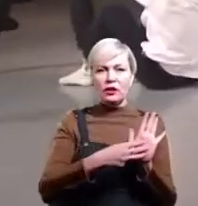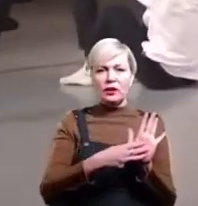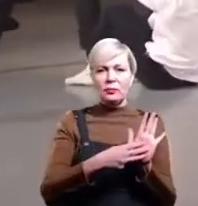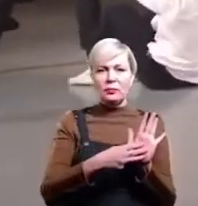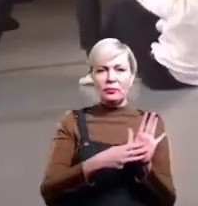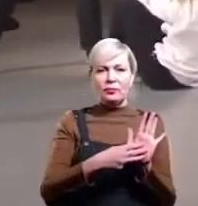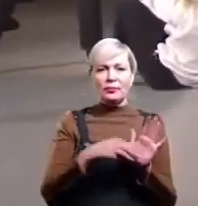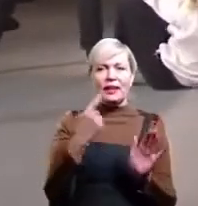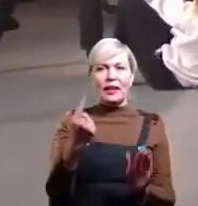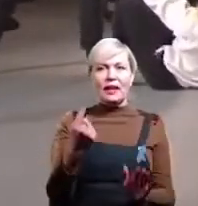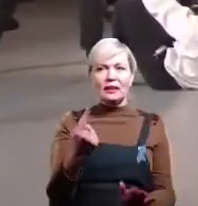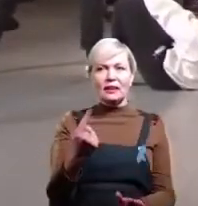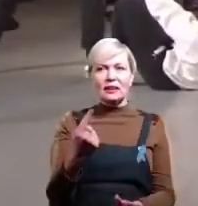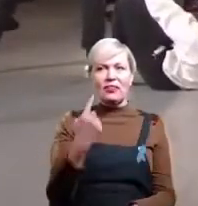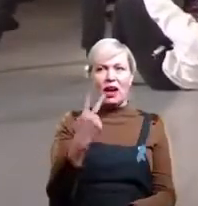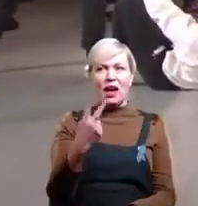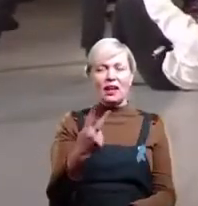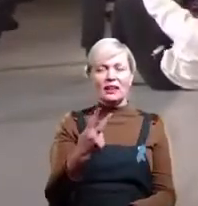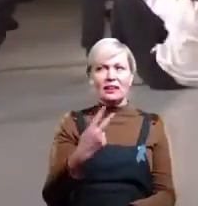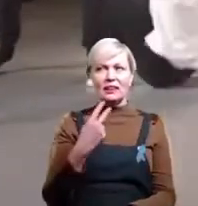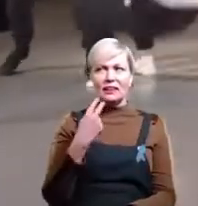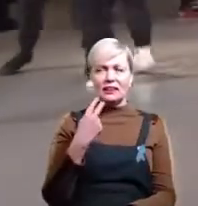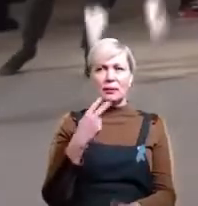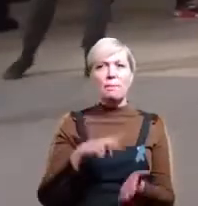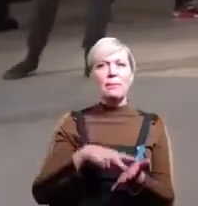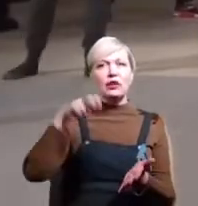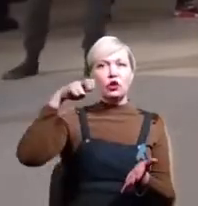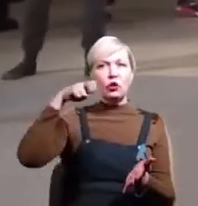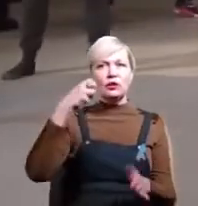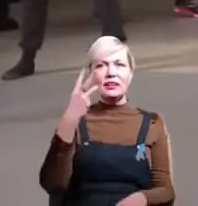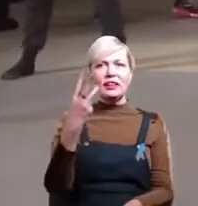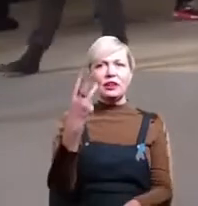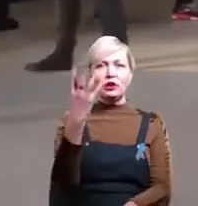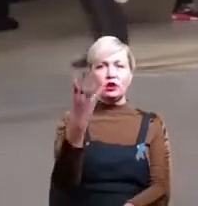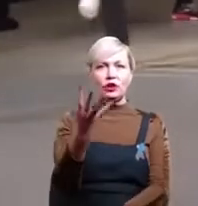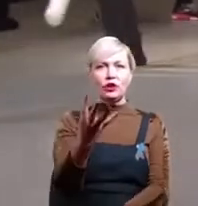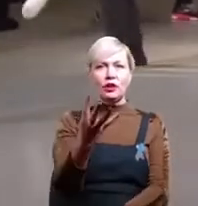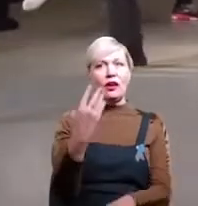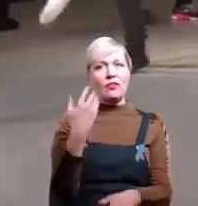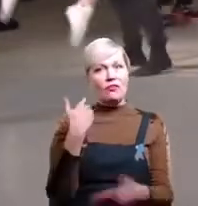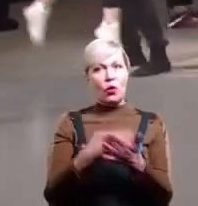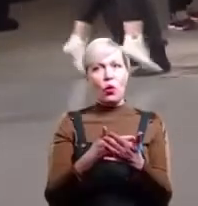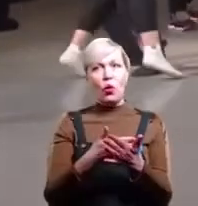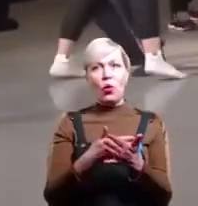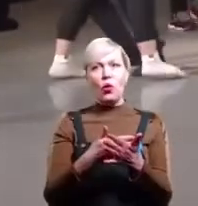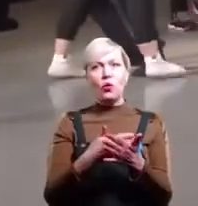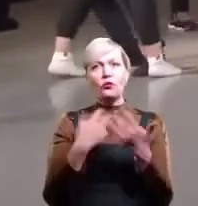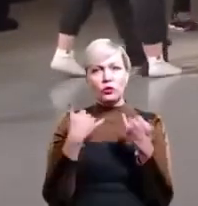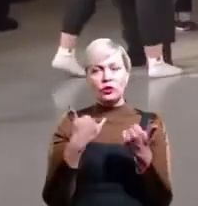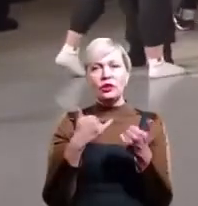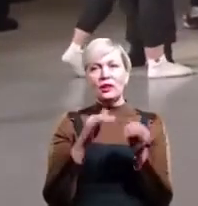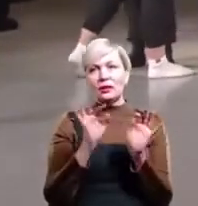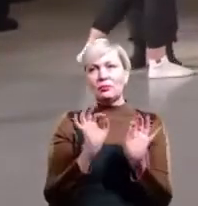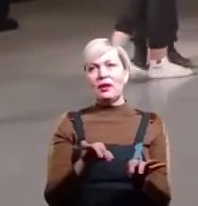восемь, раз, два, прыжок, три, четыре. О, вот сейчас правильно, молодцы.